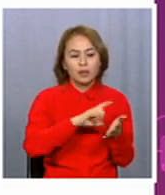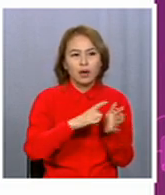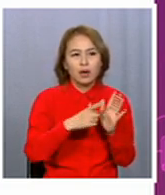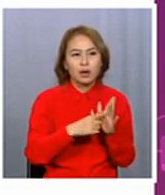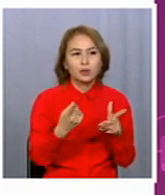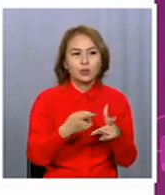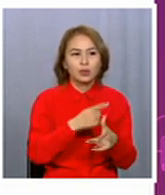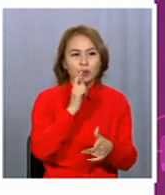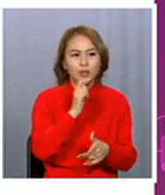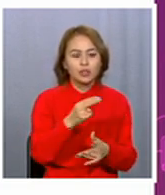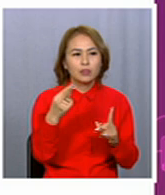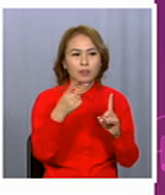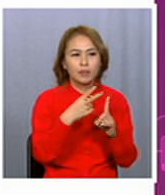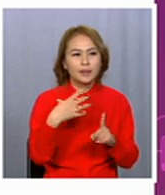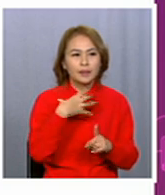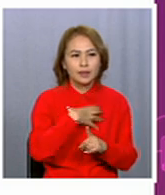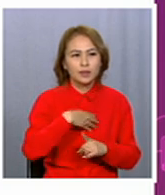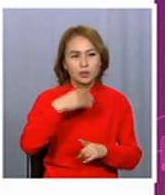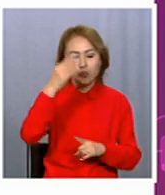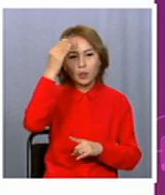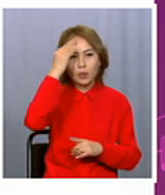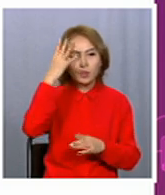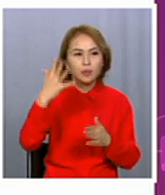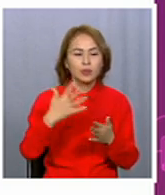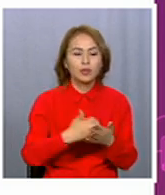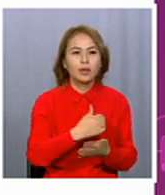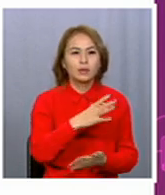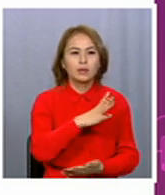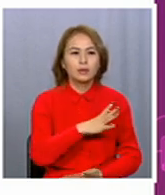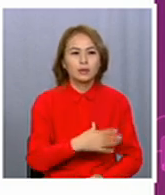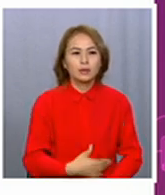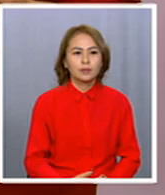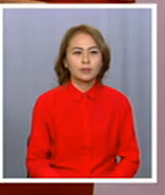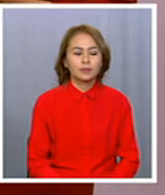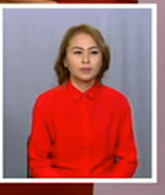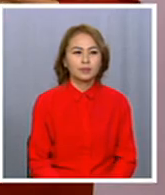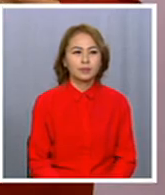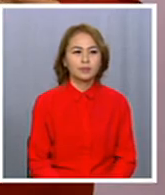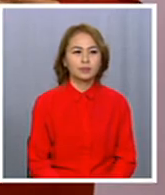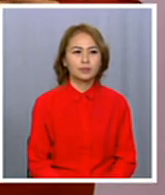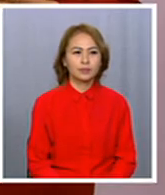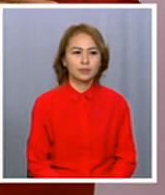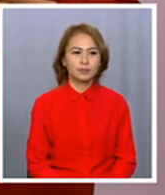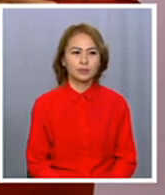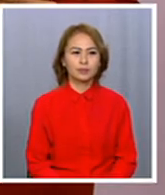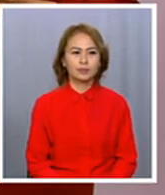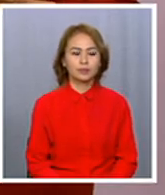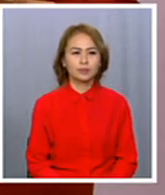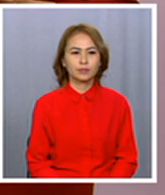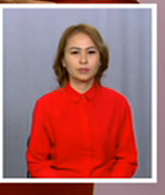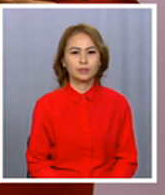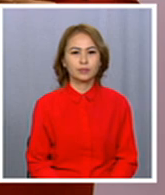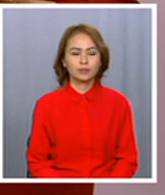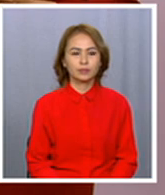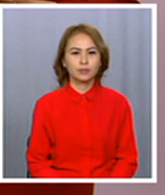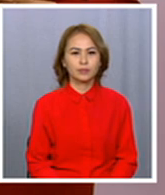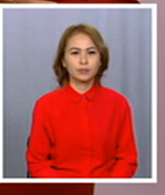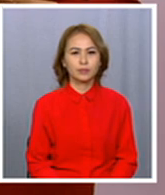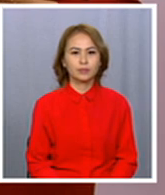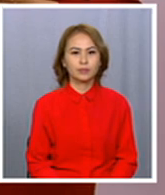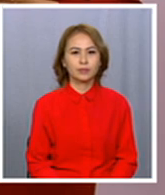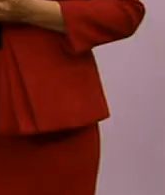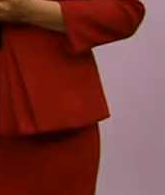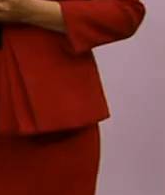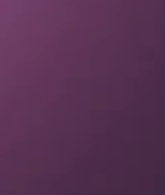ат қойдыңдар. Және мәтіннің негізгі ойын анықтадыңдар. Осымен сабағымыз аяқталды. Сау